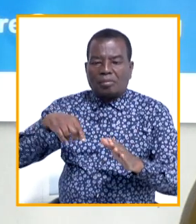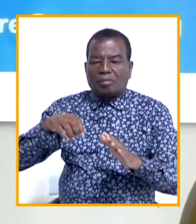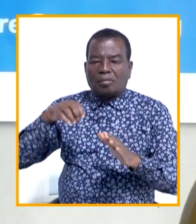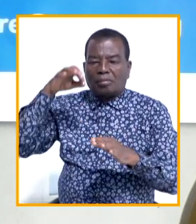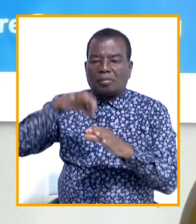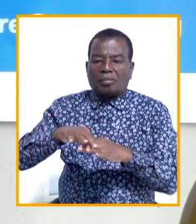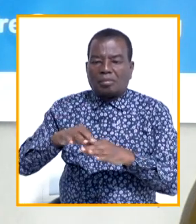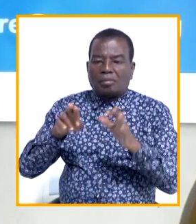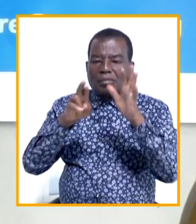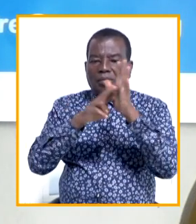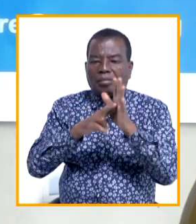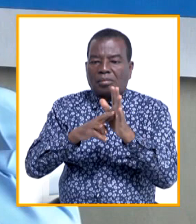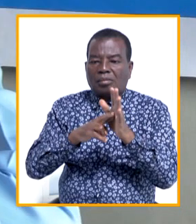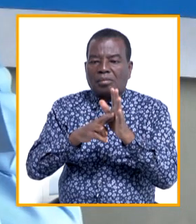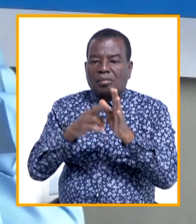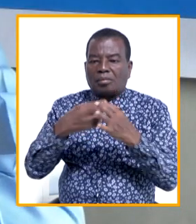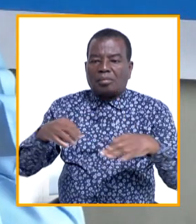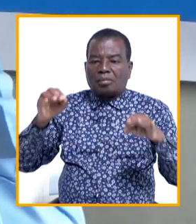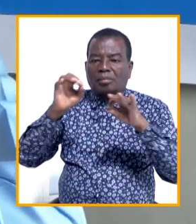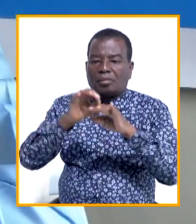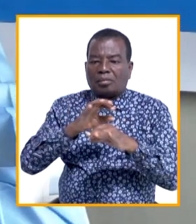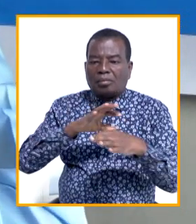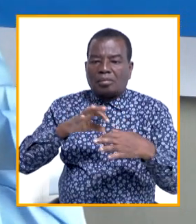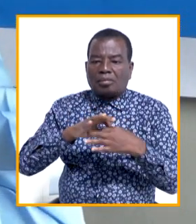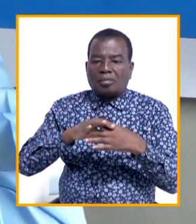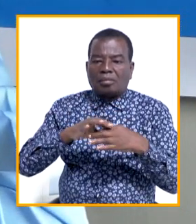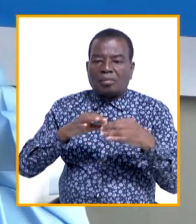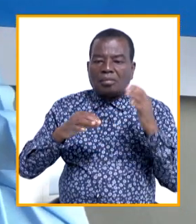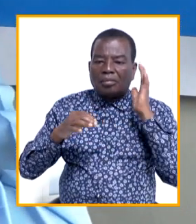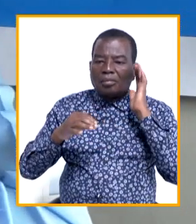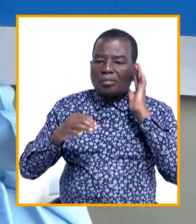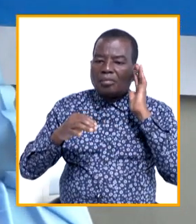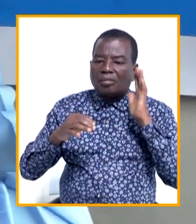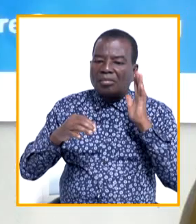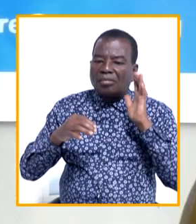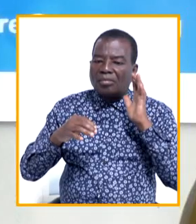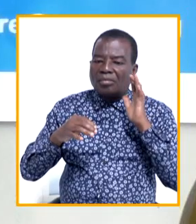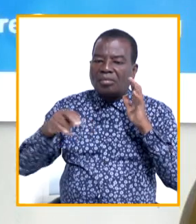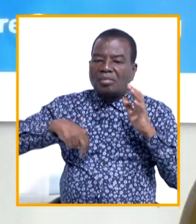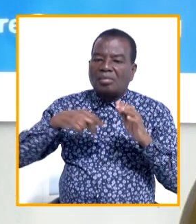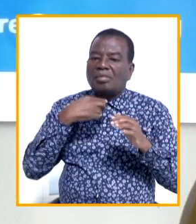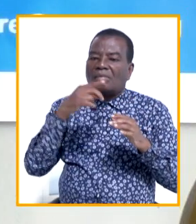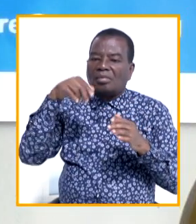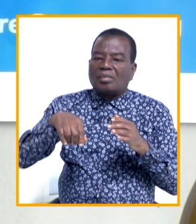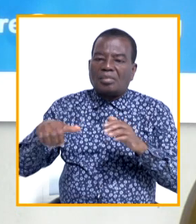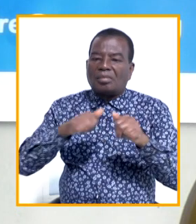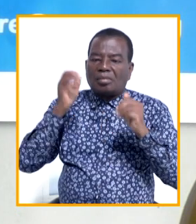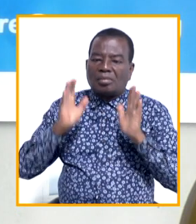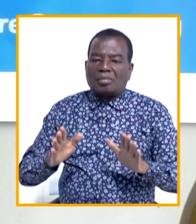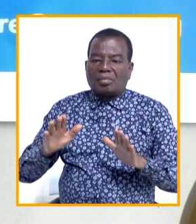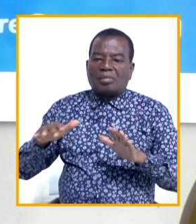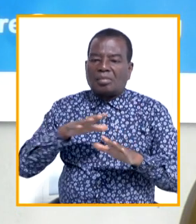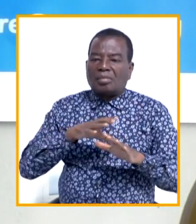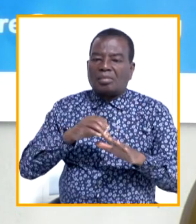représentent un jalon important dans la consolidation de notre démocratie cependant nous rappelons aux actrices et acteurs